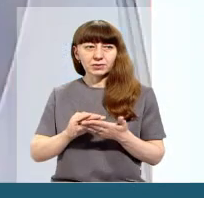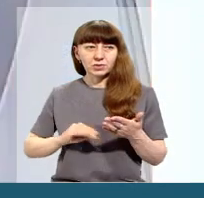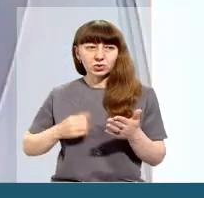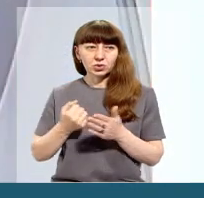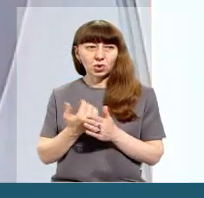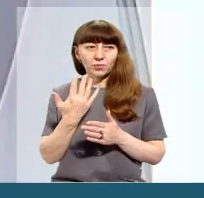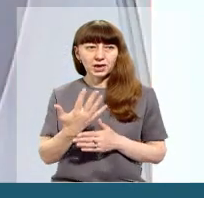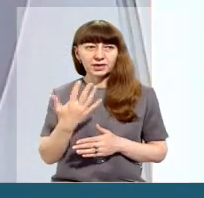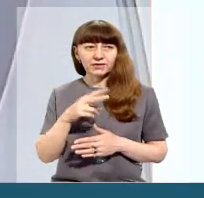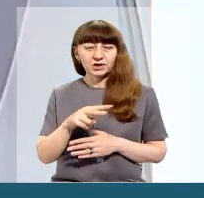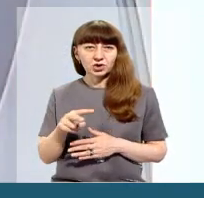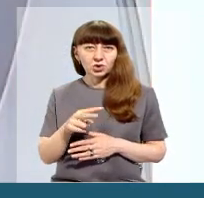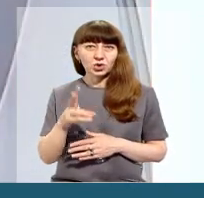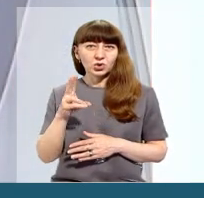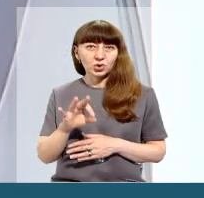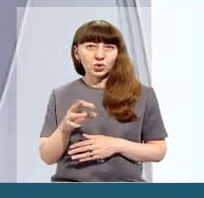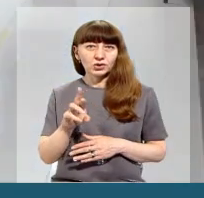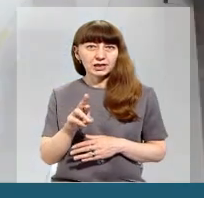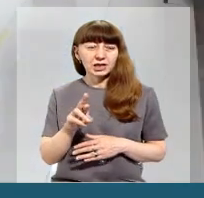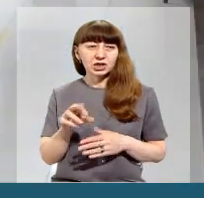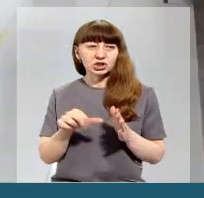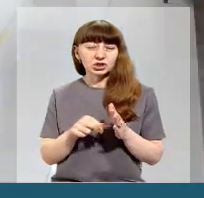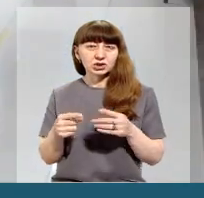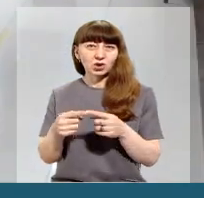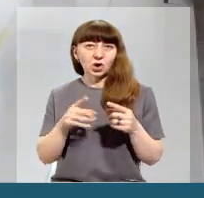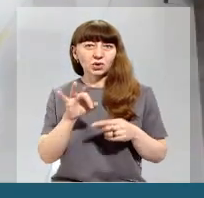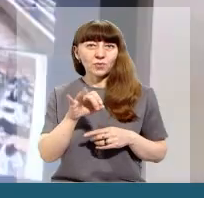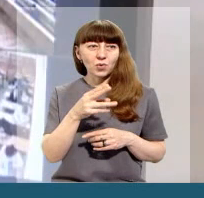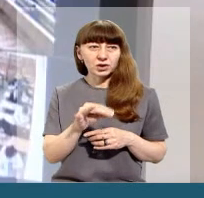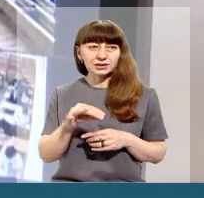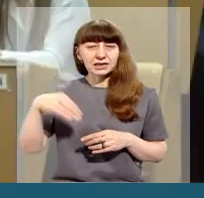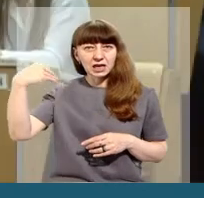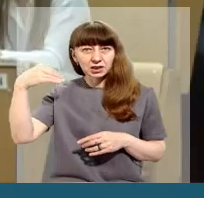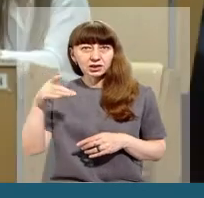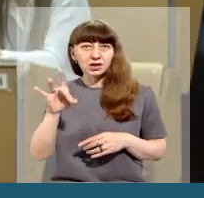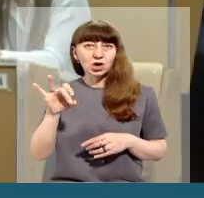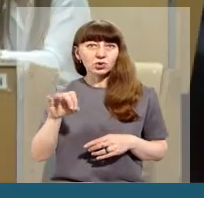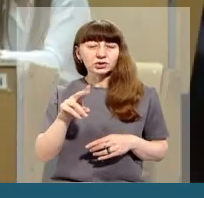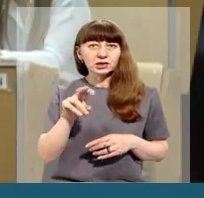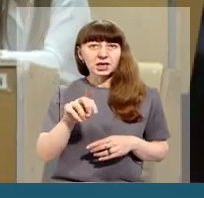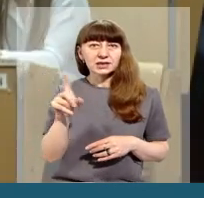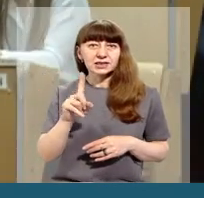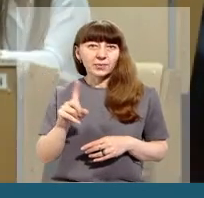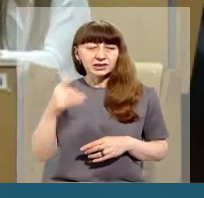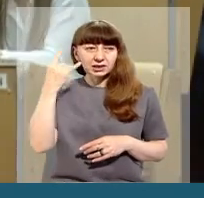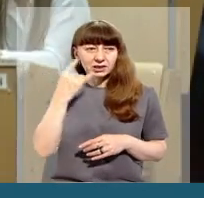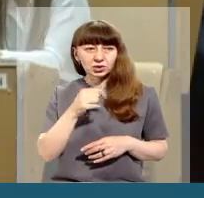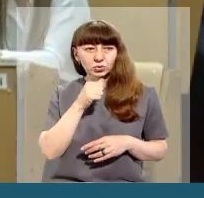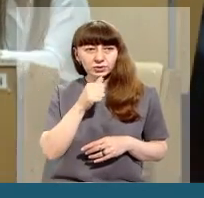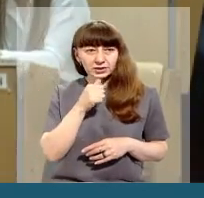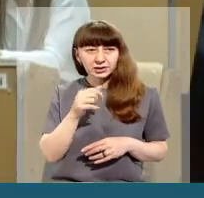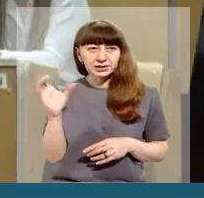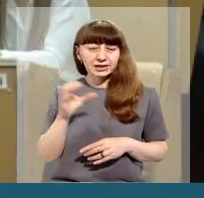до 5 июля. Однако для 6 регионов, а это Акмолинская, Актюбинская, Атырауская, Западно-Казахстанская,